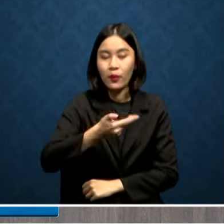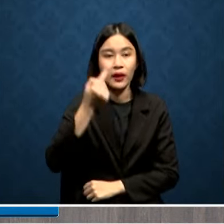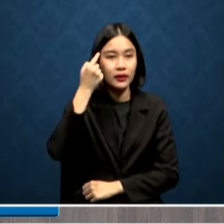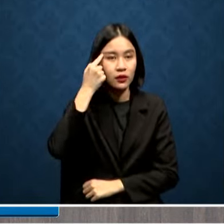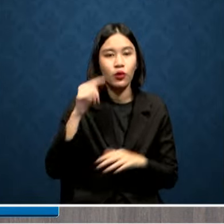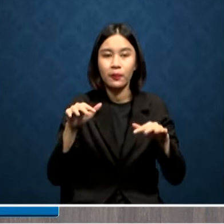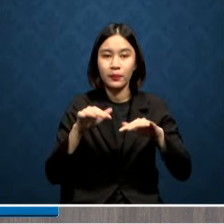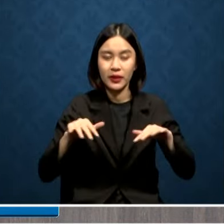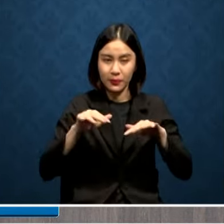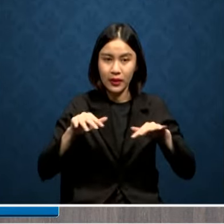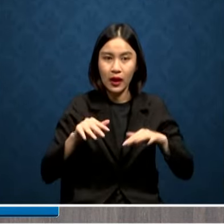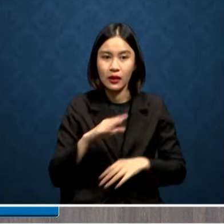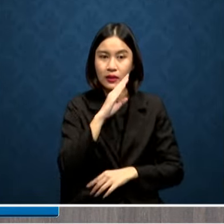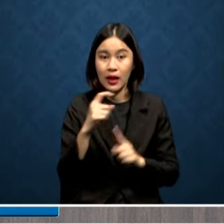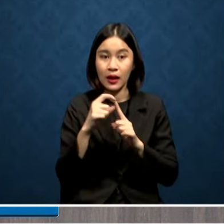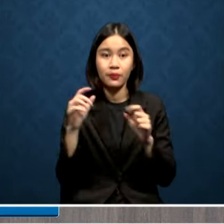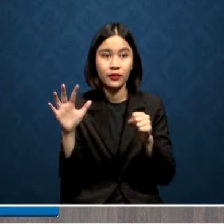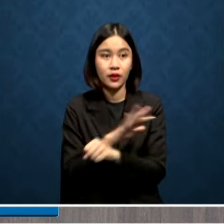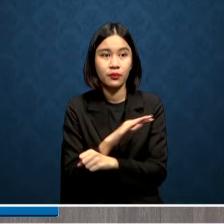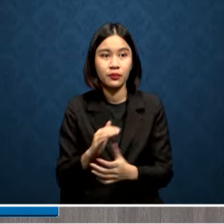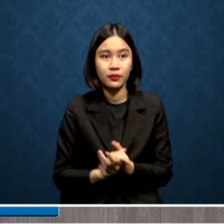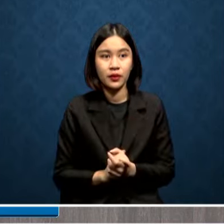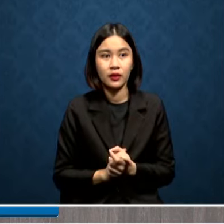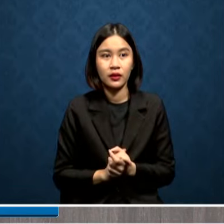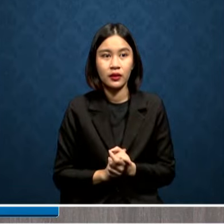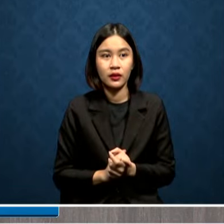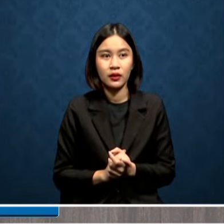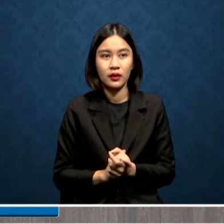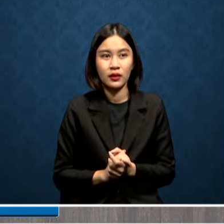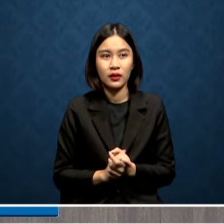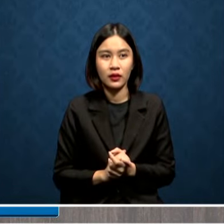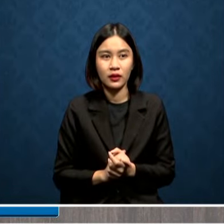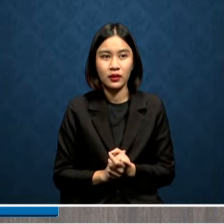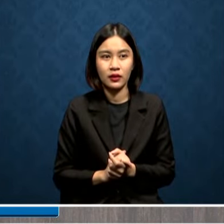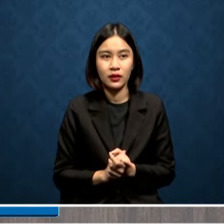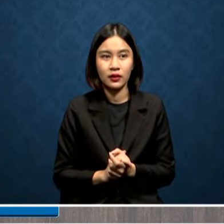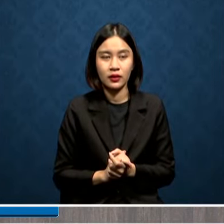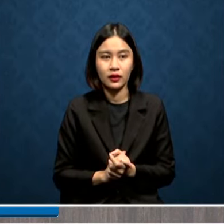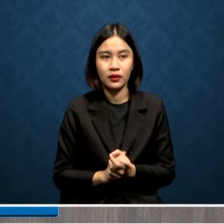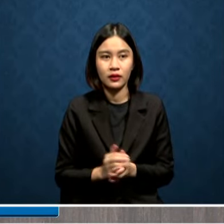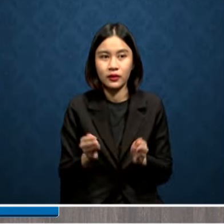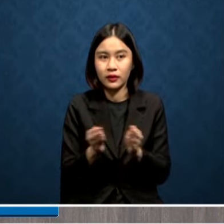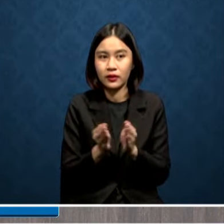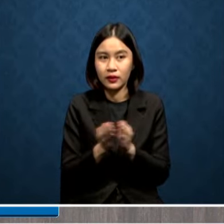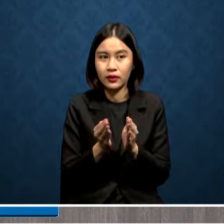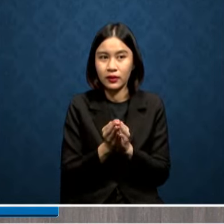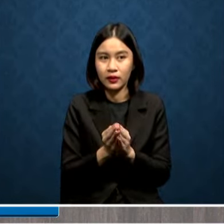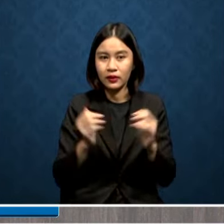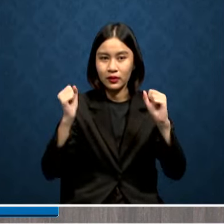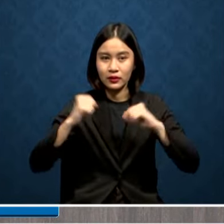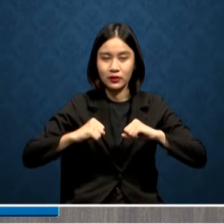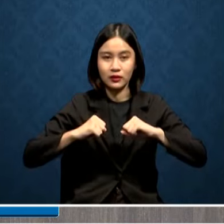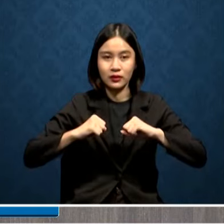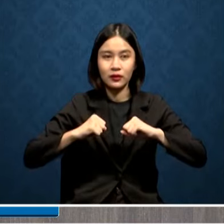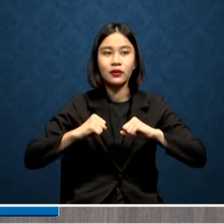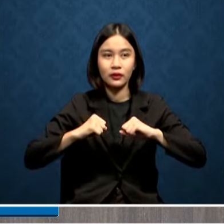ธรรมดาถ้าเรียกเต็มก็คือSimpleเอ่อการออกเสียง majorityท่าน